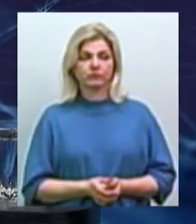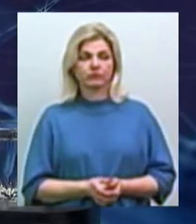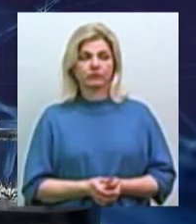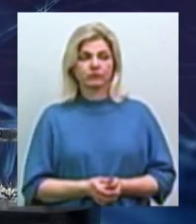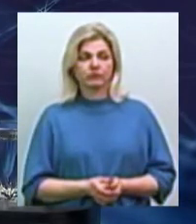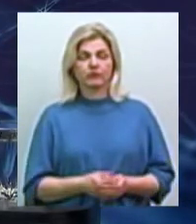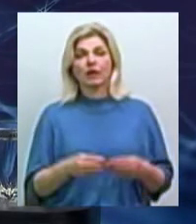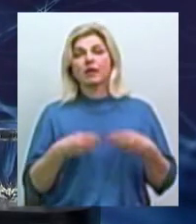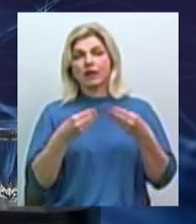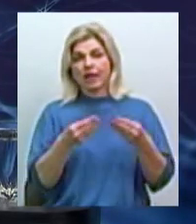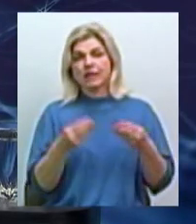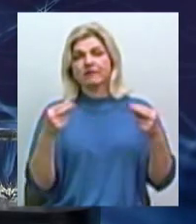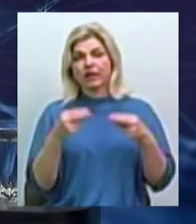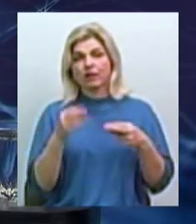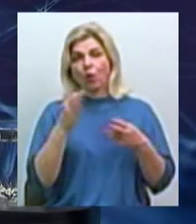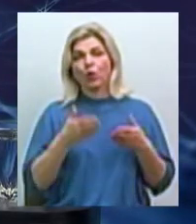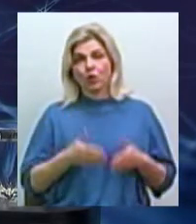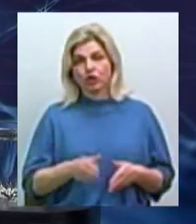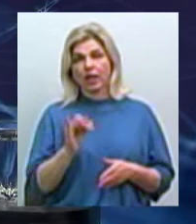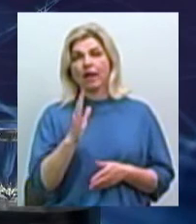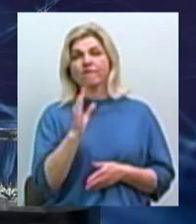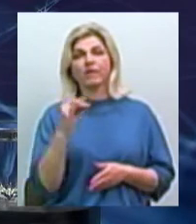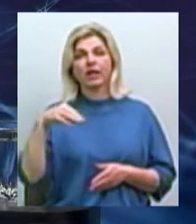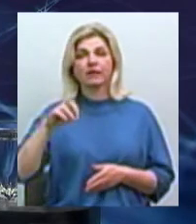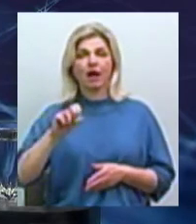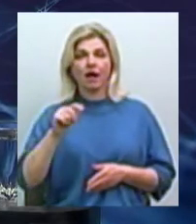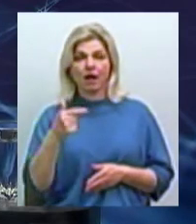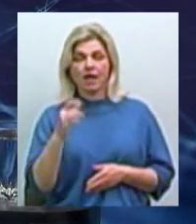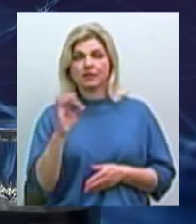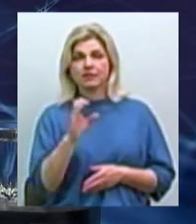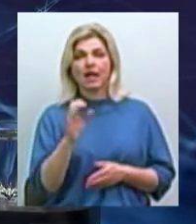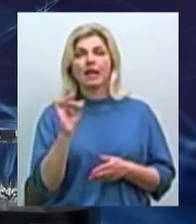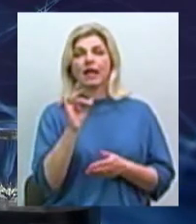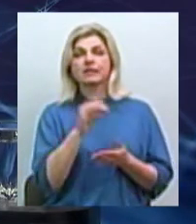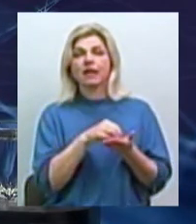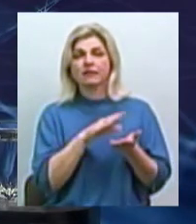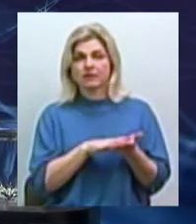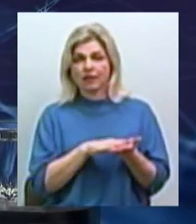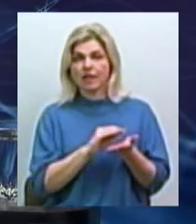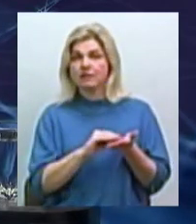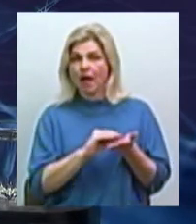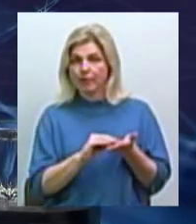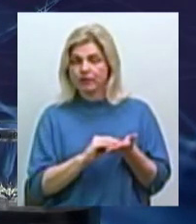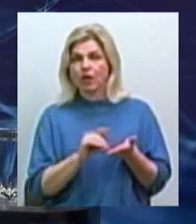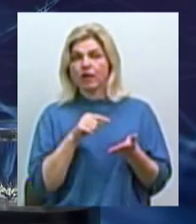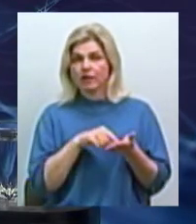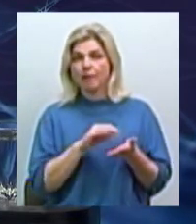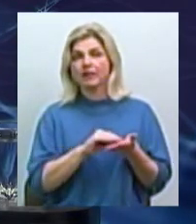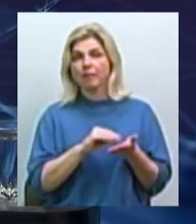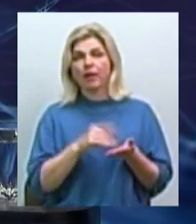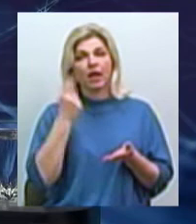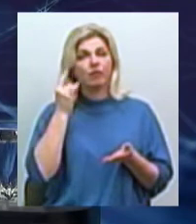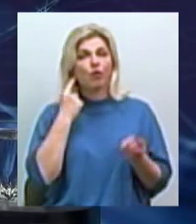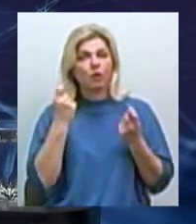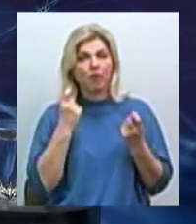надається свідоцтво про народження і витяг із реєстраційного запису, в якому зазначено, що відомості про батька